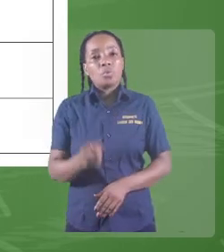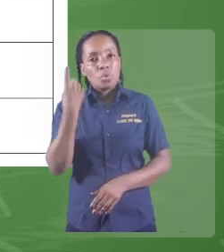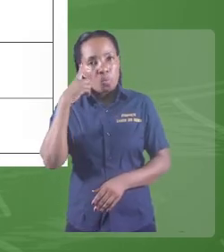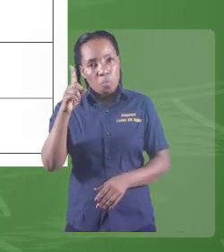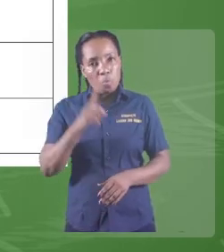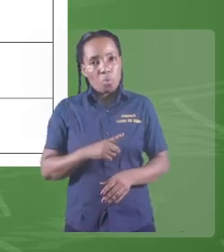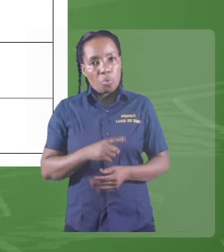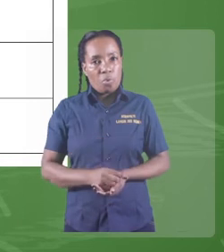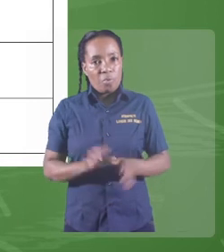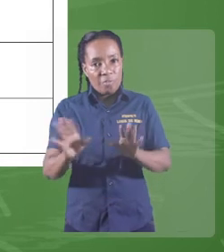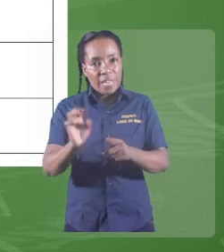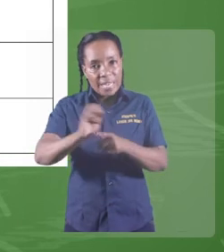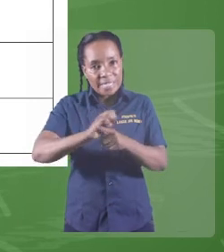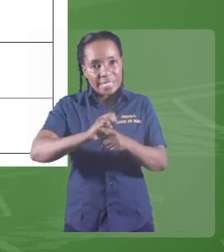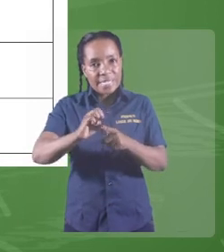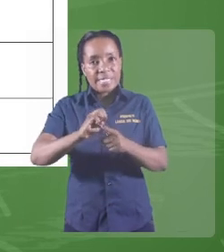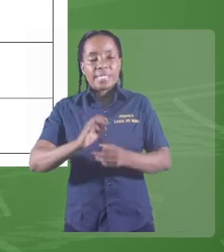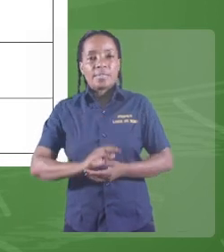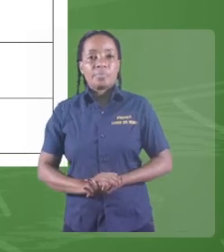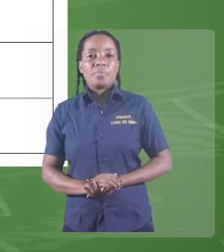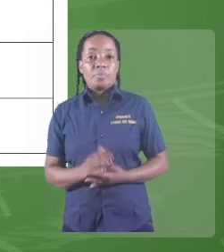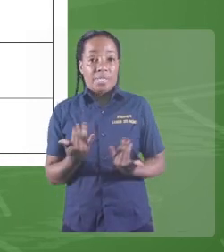activité d'application.